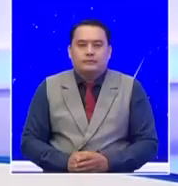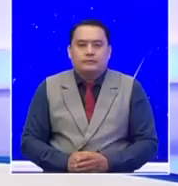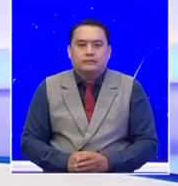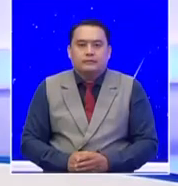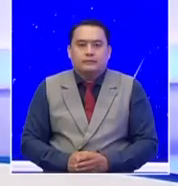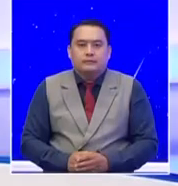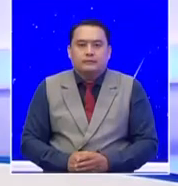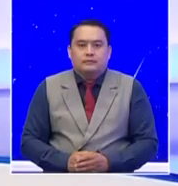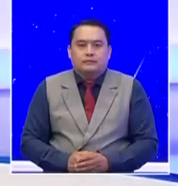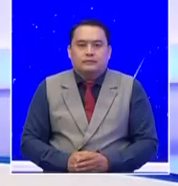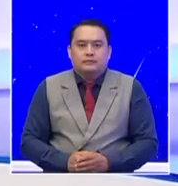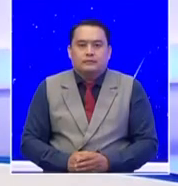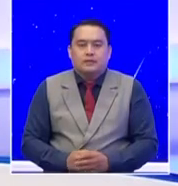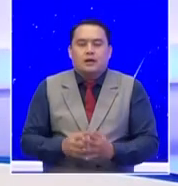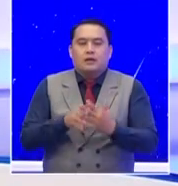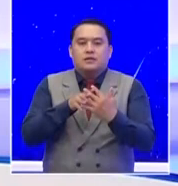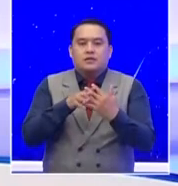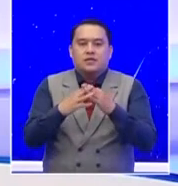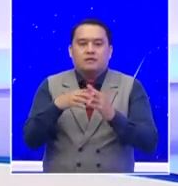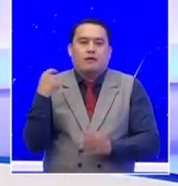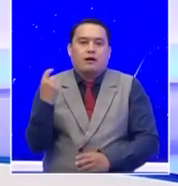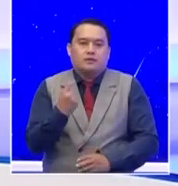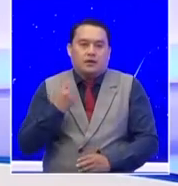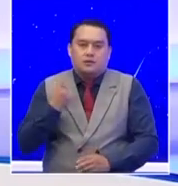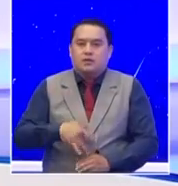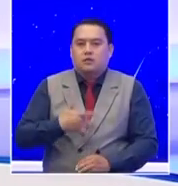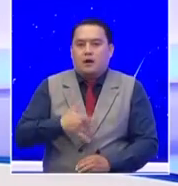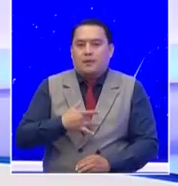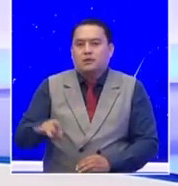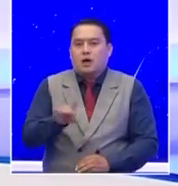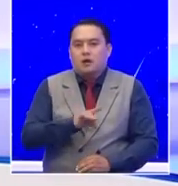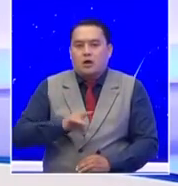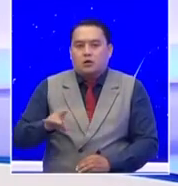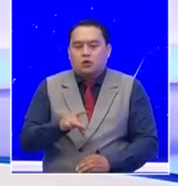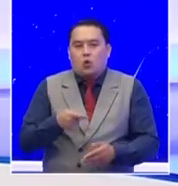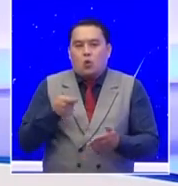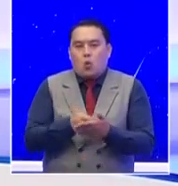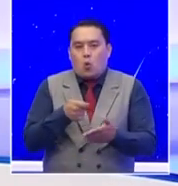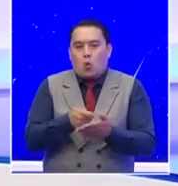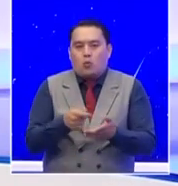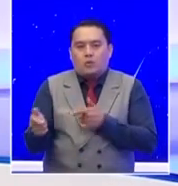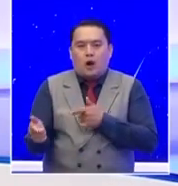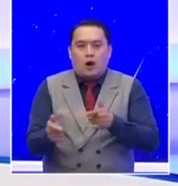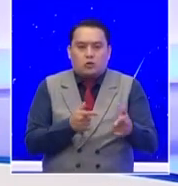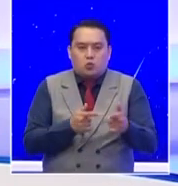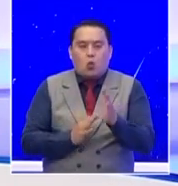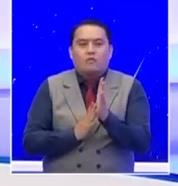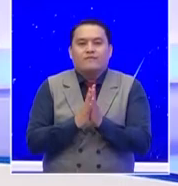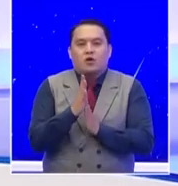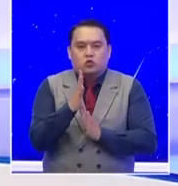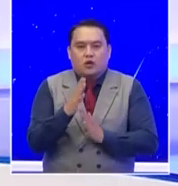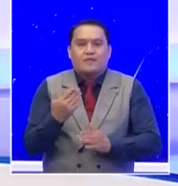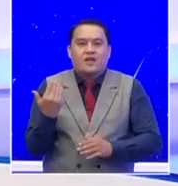большой сенокос крестьяне жамбылского района заготавливают на зиму самые питательные корма в регионе идет указ